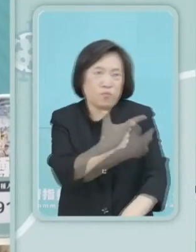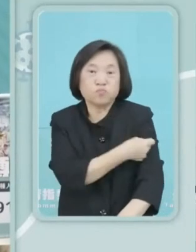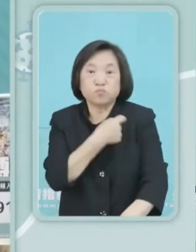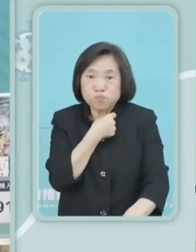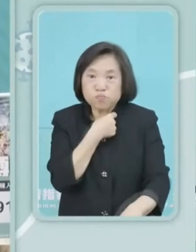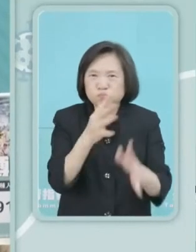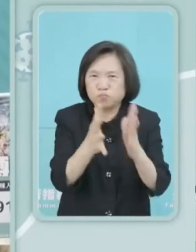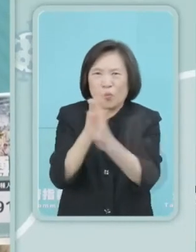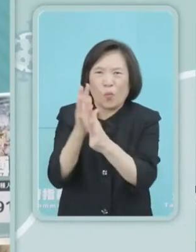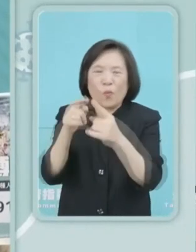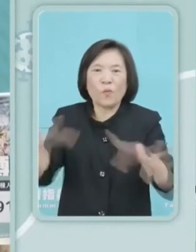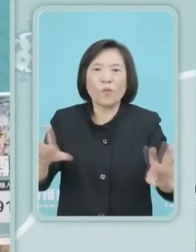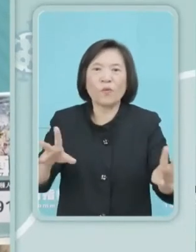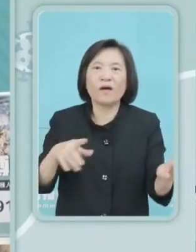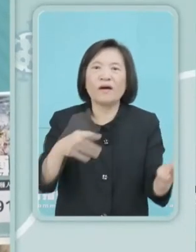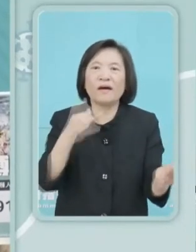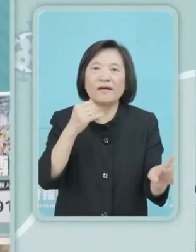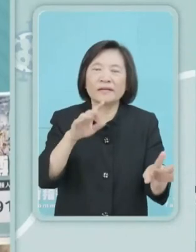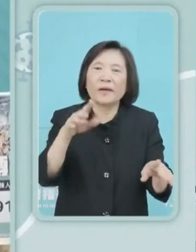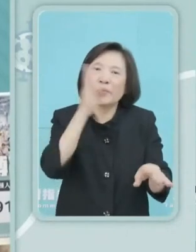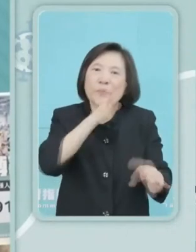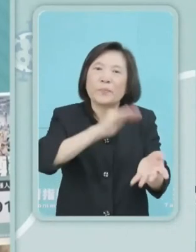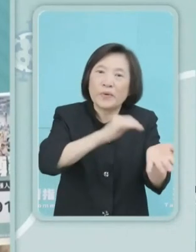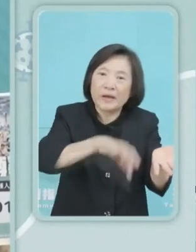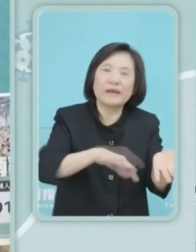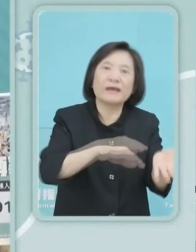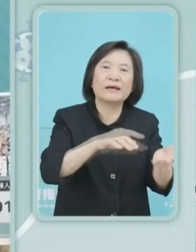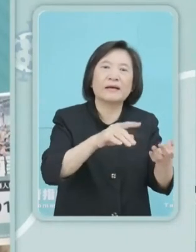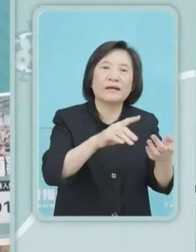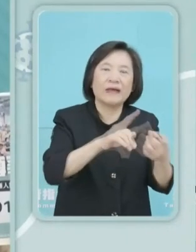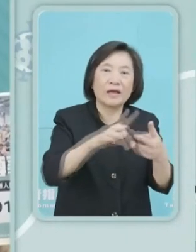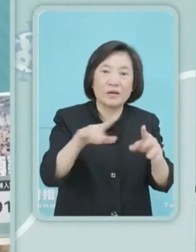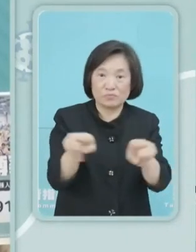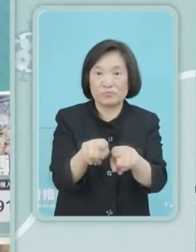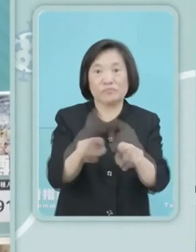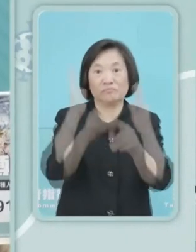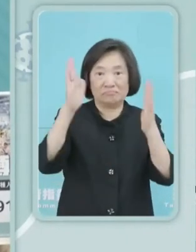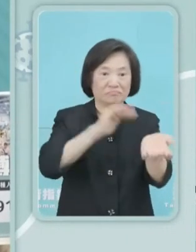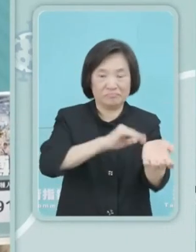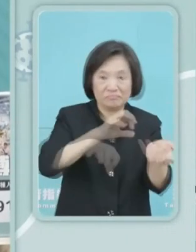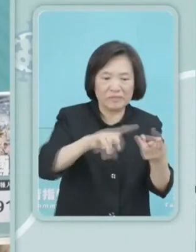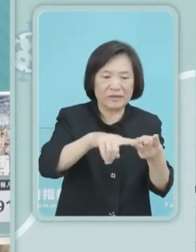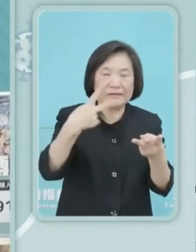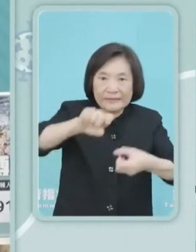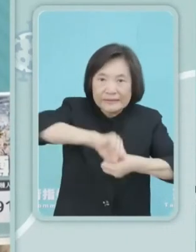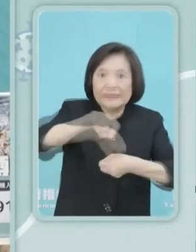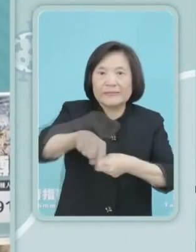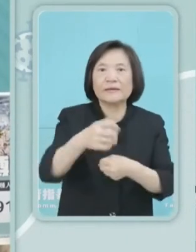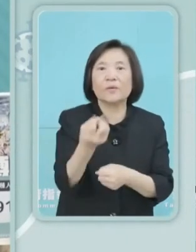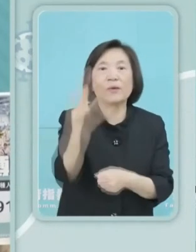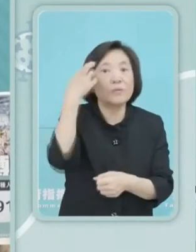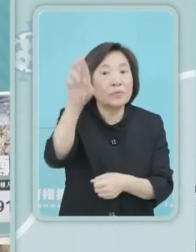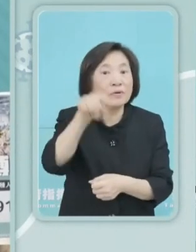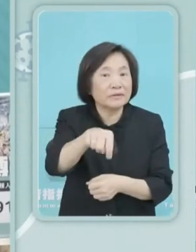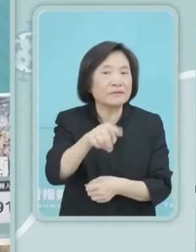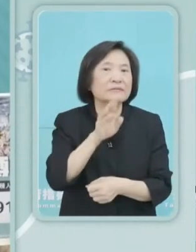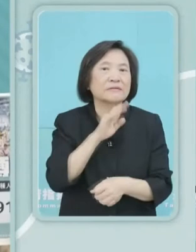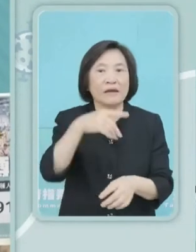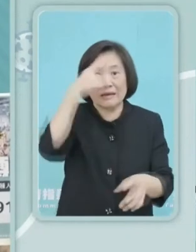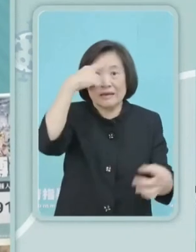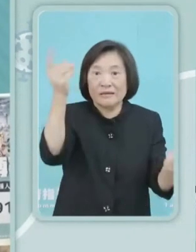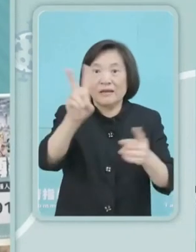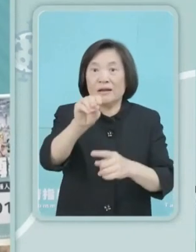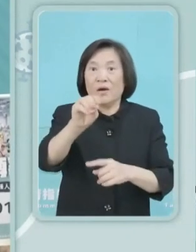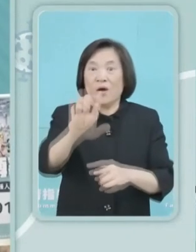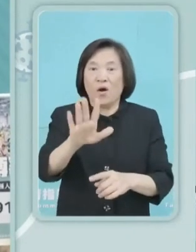大概一个。除了诊所了医院以外，大概增加一个花博的场地大概就够，因为一天打20000